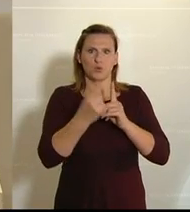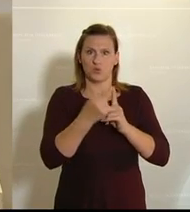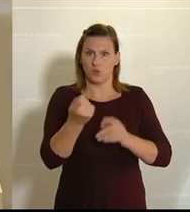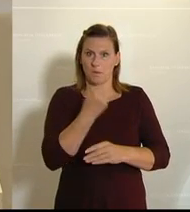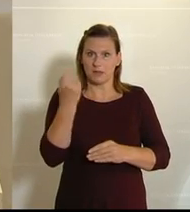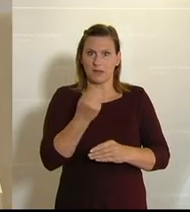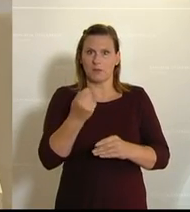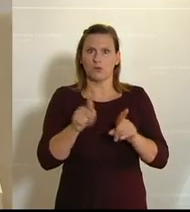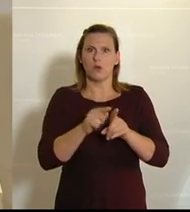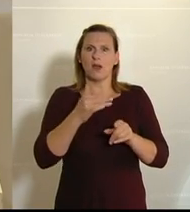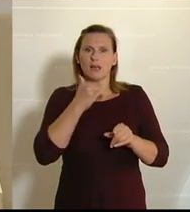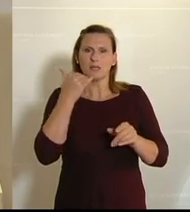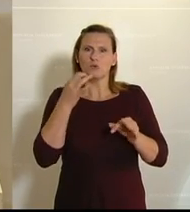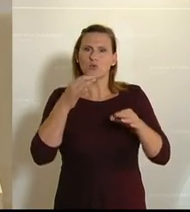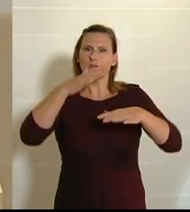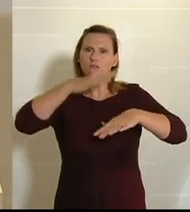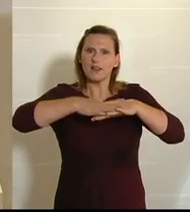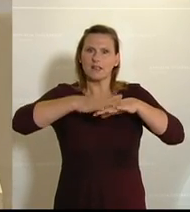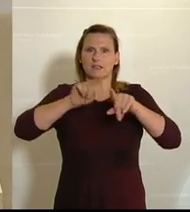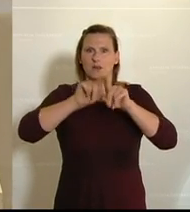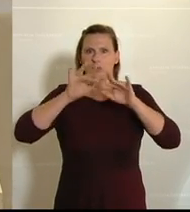und ist auch jetzt extrem gut vernetzt international